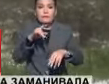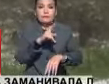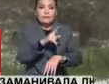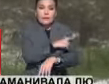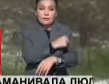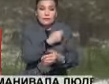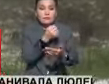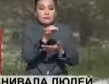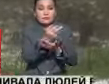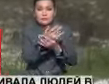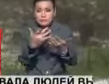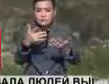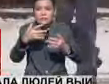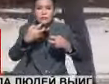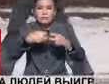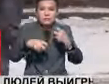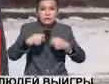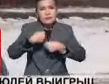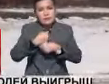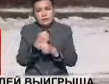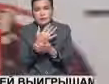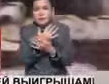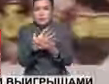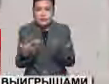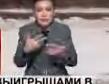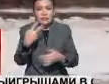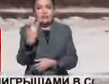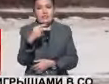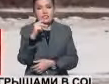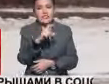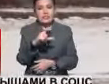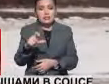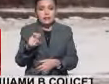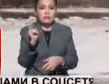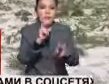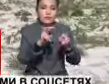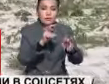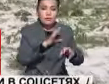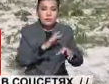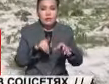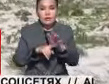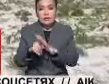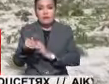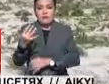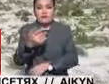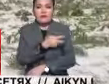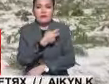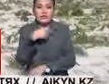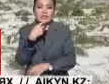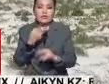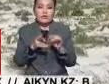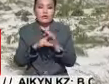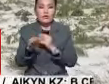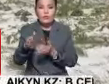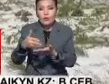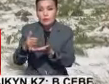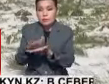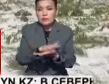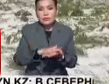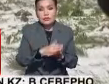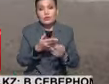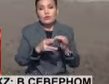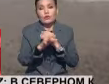медпомощью с различными уличными травмами обратилось порядка 20 человек. И это только начало, говорят врачи. Между тем, на уборку улиц вышла и